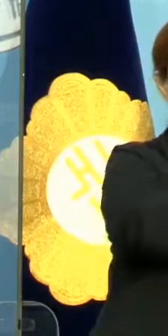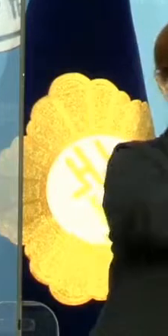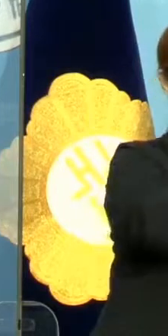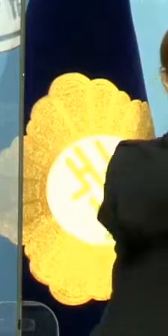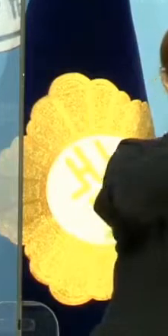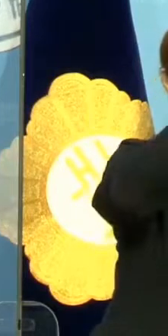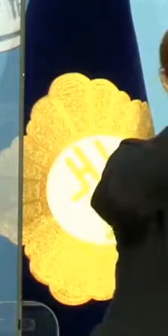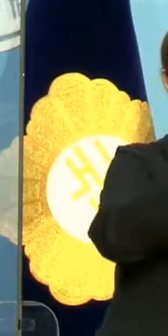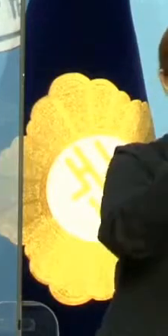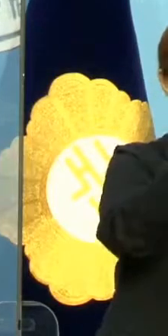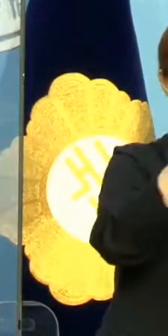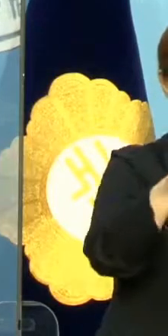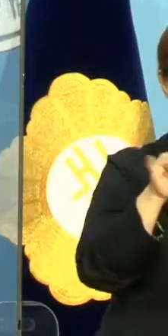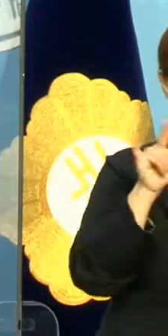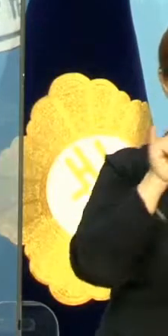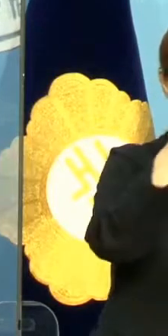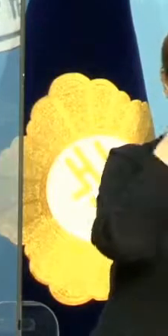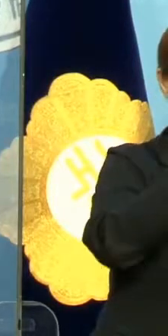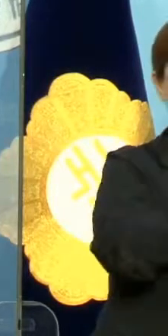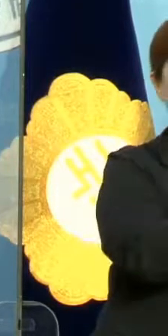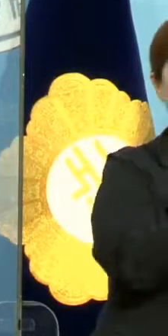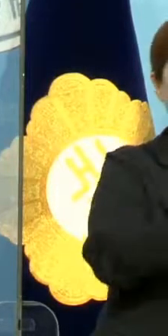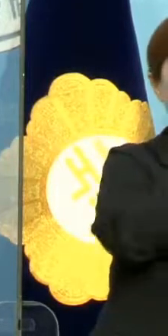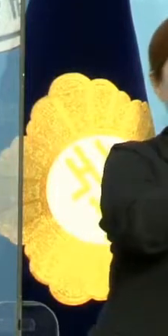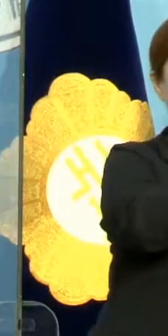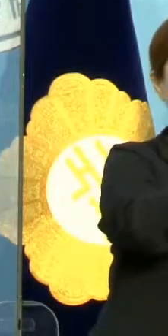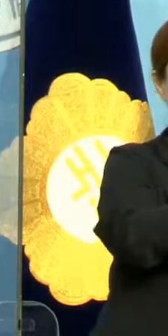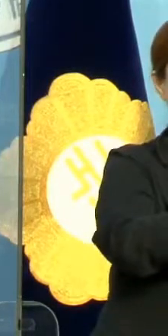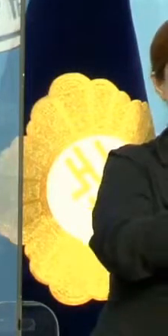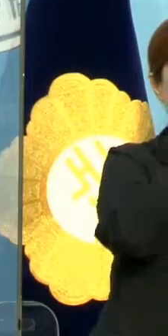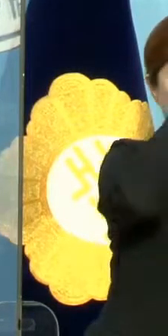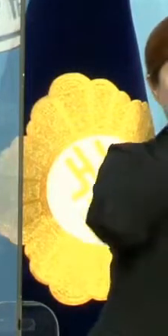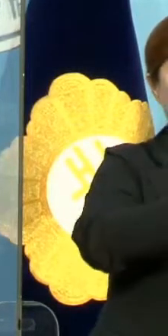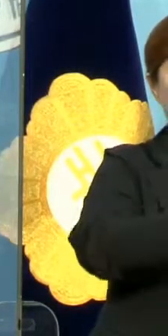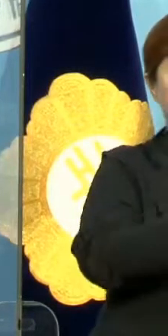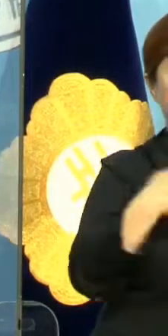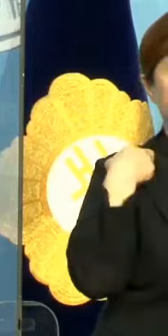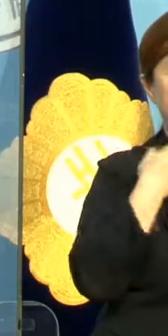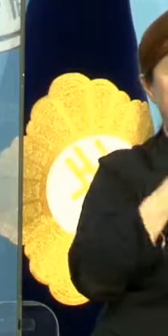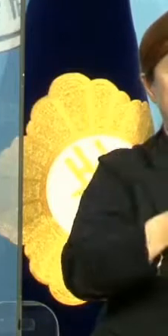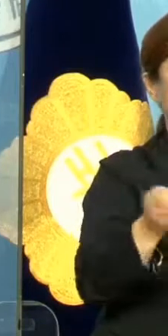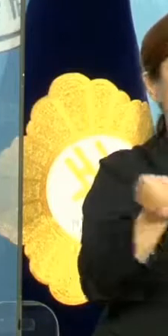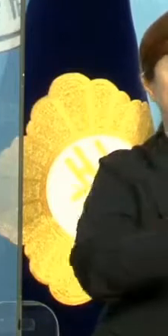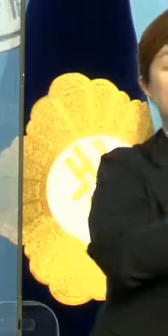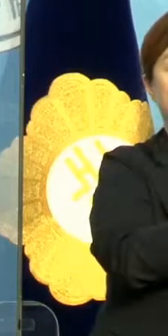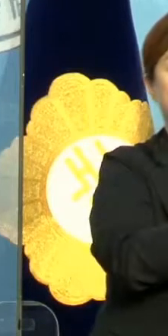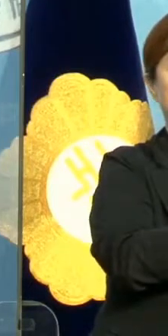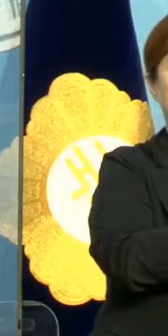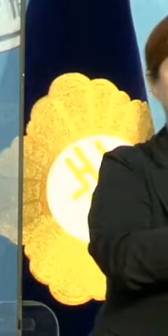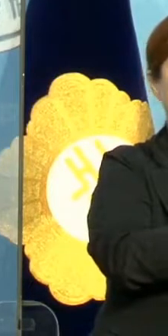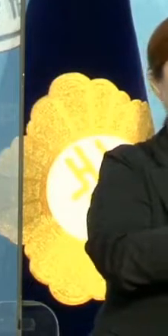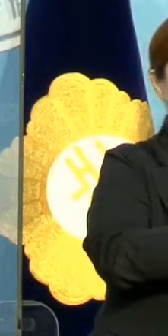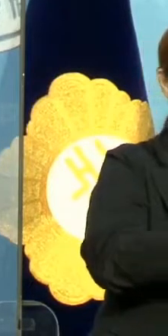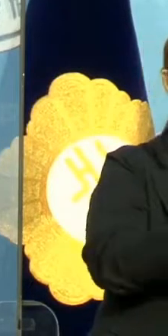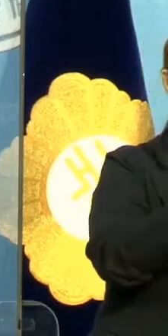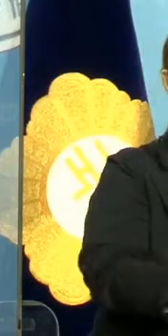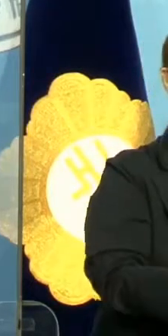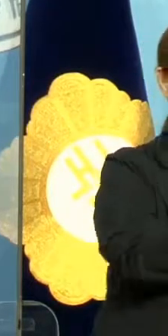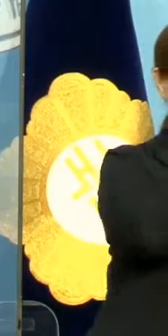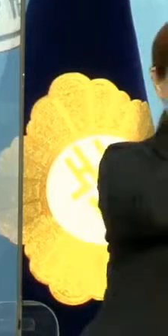창업자인 이상직 의원은 법적 도의적 책임을 회피하지 말고 사태를 끝까지